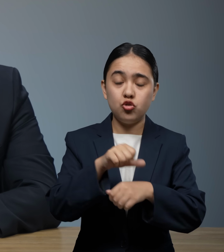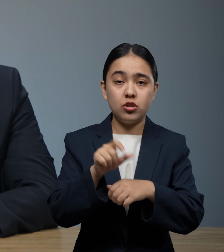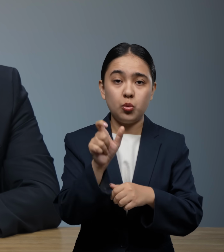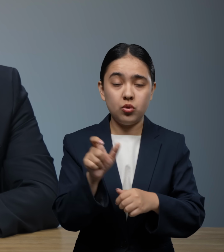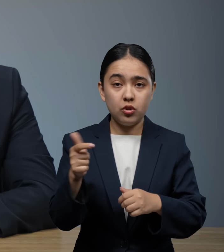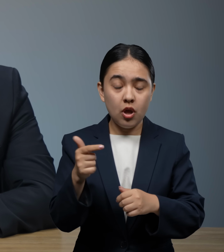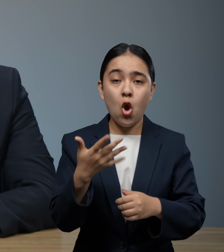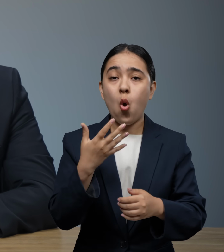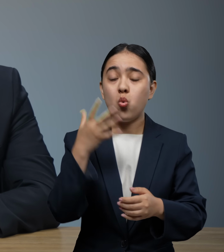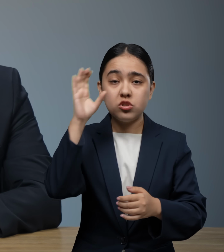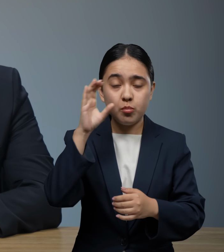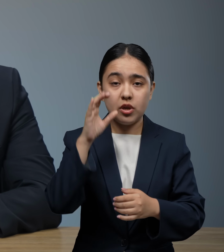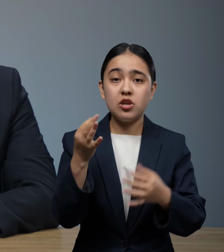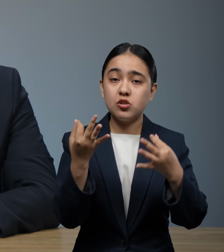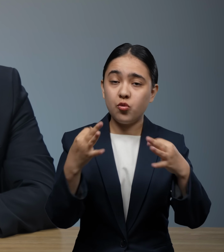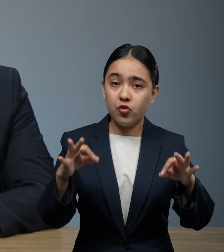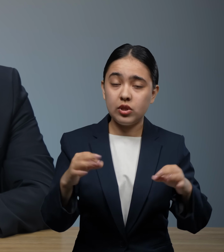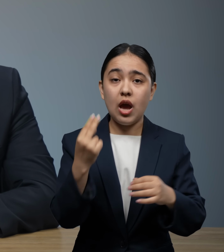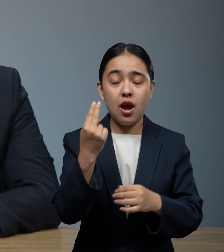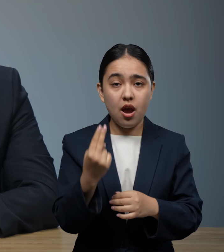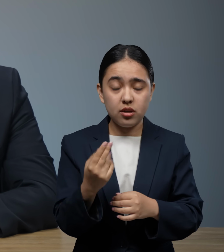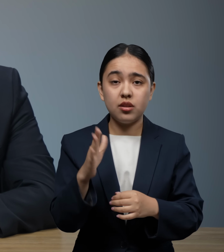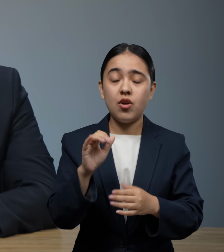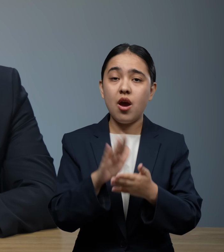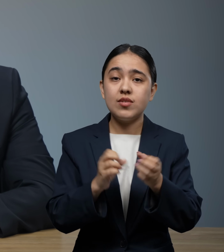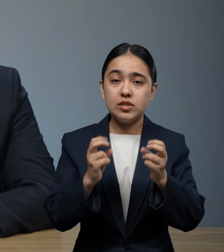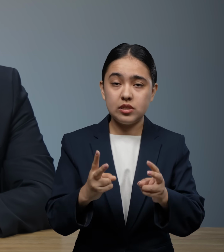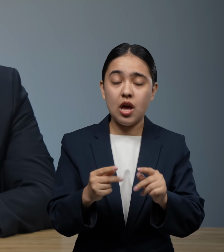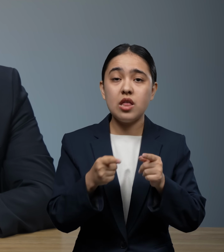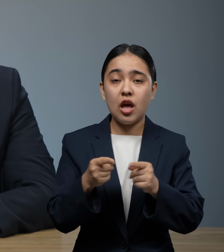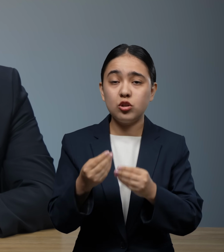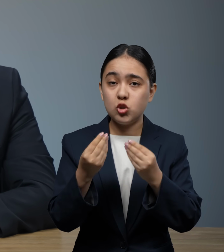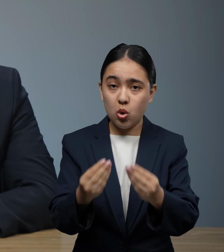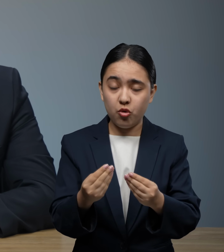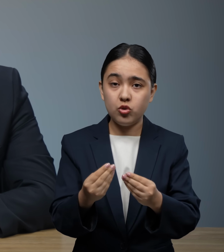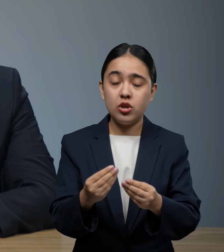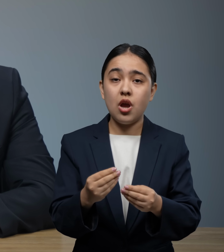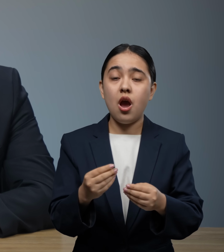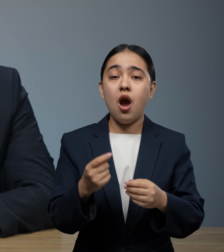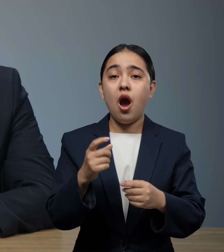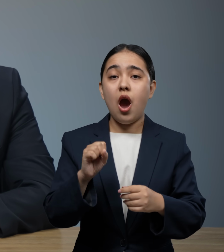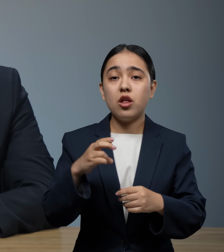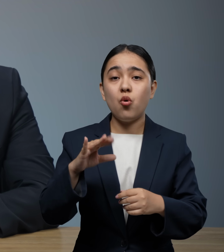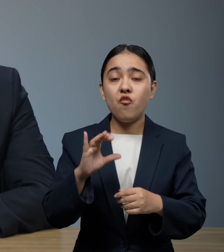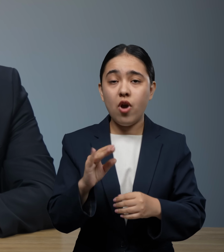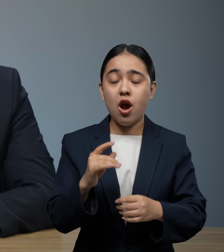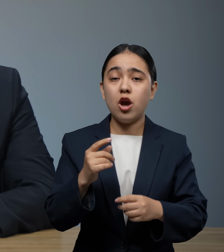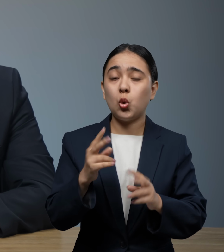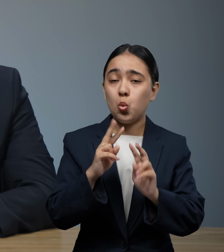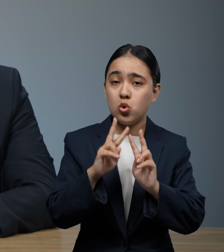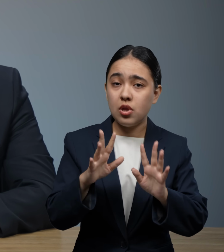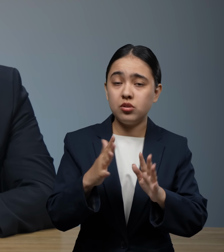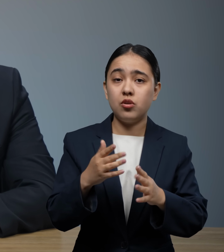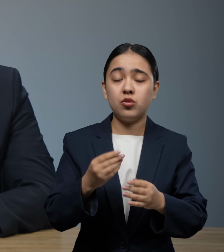chet el fuqarolari O'zbekistonning suvereniteti, axlatligi va xavfsizligiga tahdid soluvchi, adovat qo'zg'atuvchi, xalq